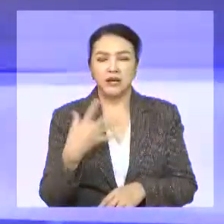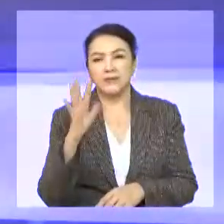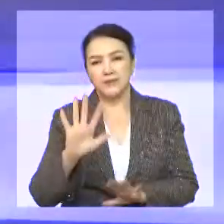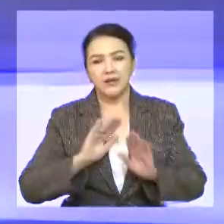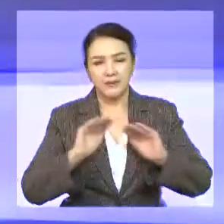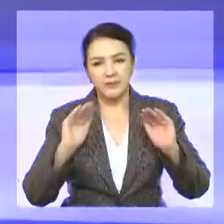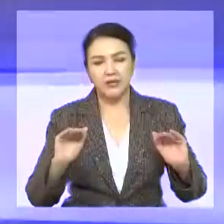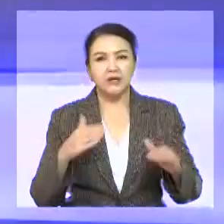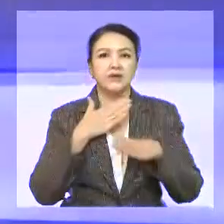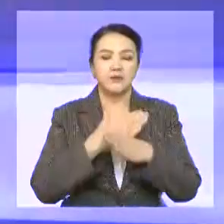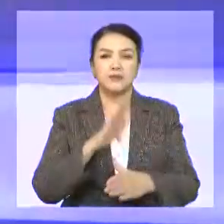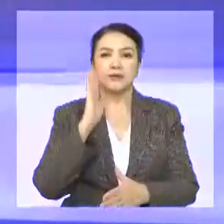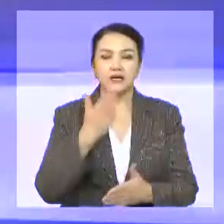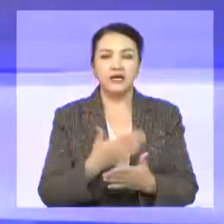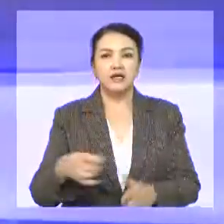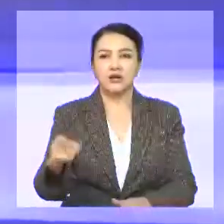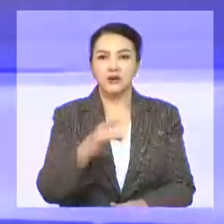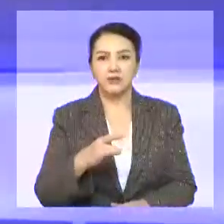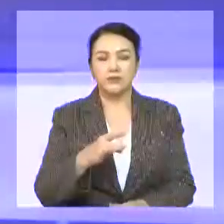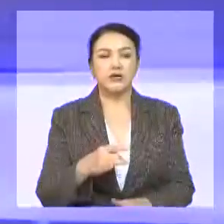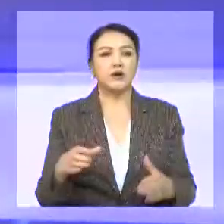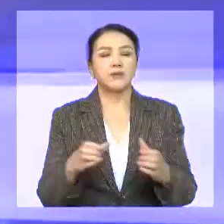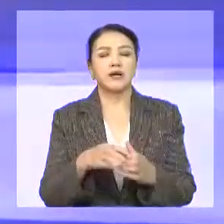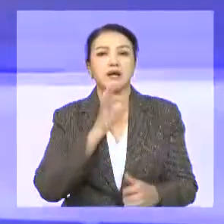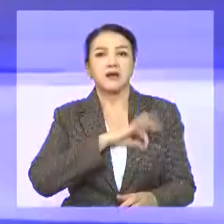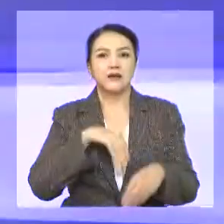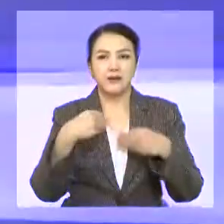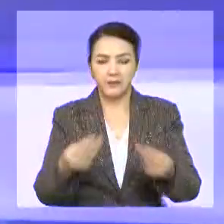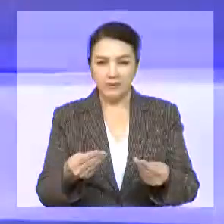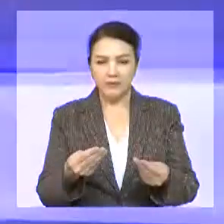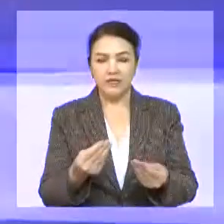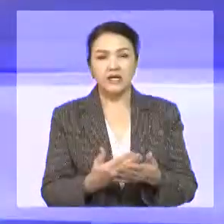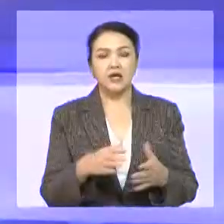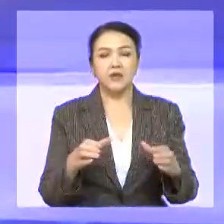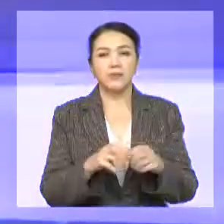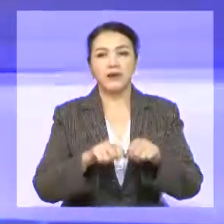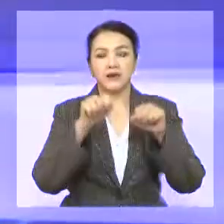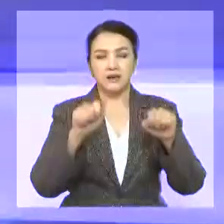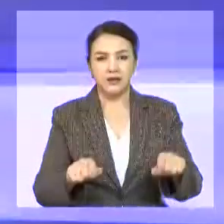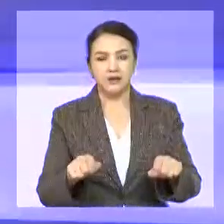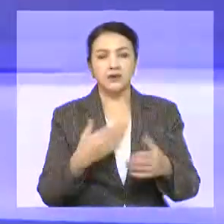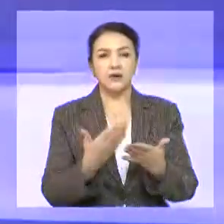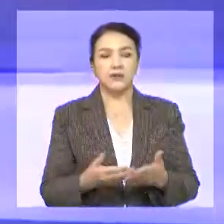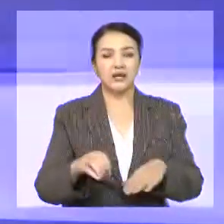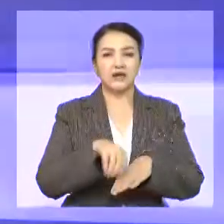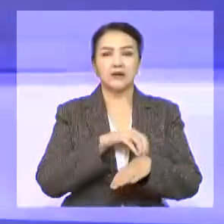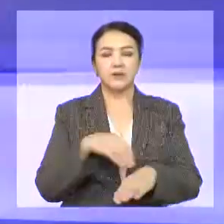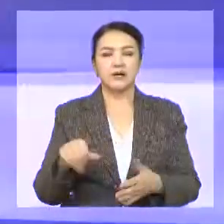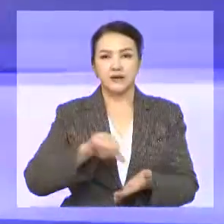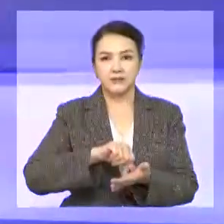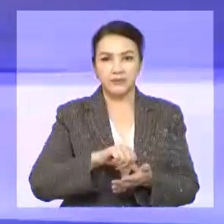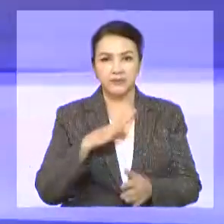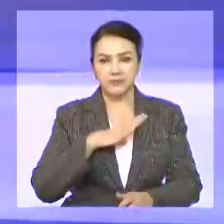көмек көрсете отырады. Республикалық күні қарсаңында пайдалануға берілген әлеуметтік нысанның ашылу салтанатына облыс әкімі Асқар Шахаров та